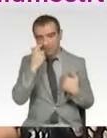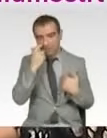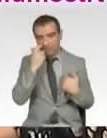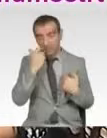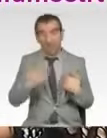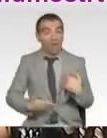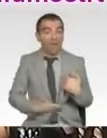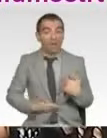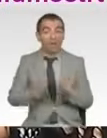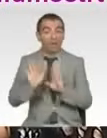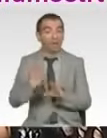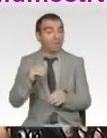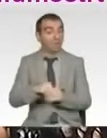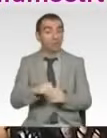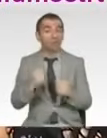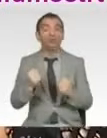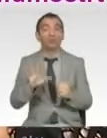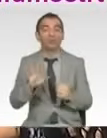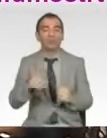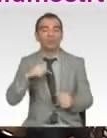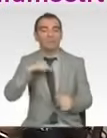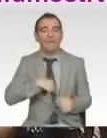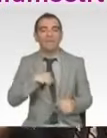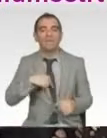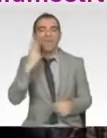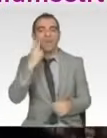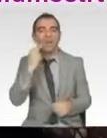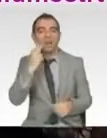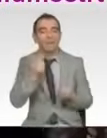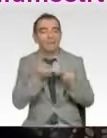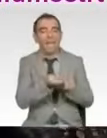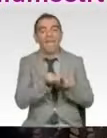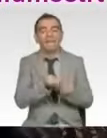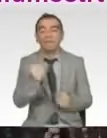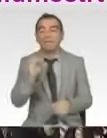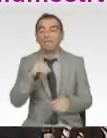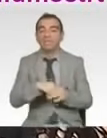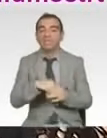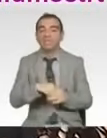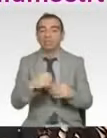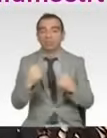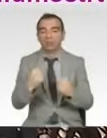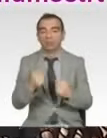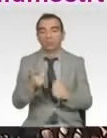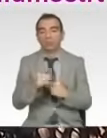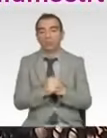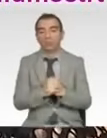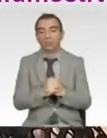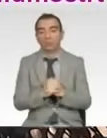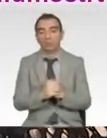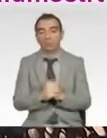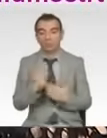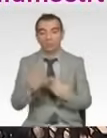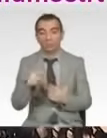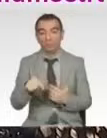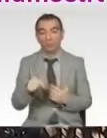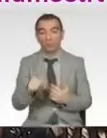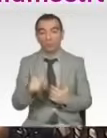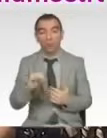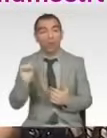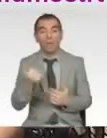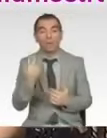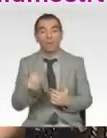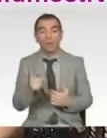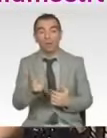aç kalmak için tutmuyoruz aslında. Hı. Nefsi terbiye etmek vardır değil mi? Orucun temelinde nefsi terbiye etmek vardır. Hani burada